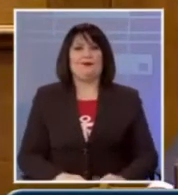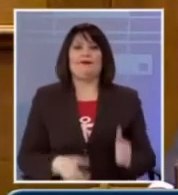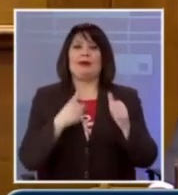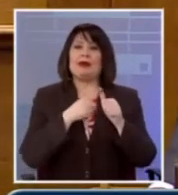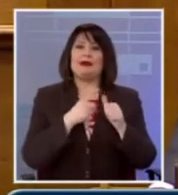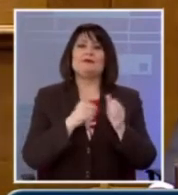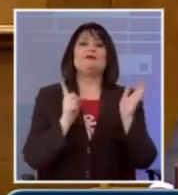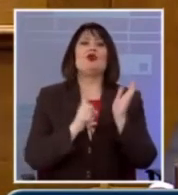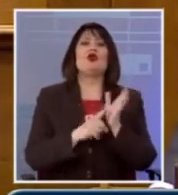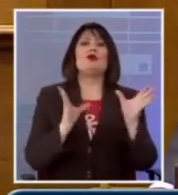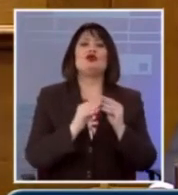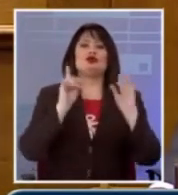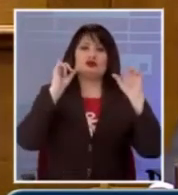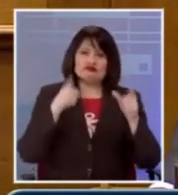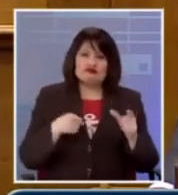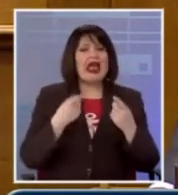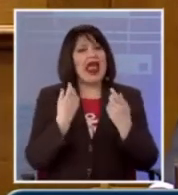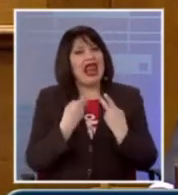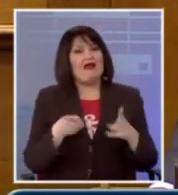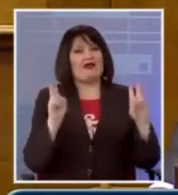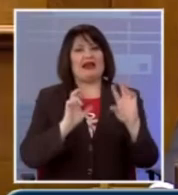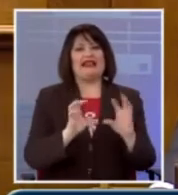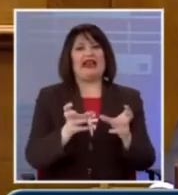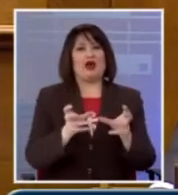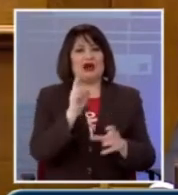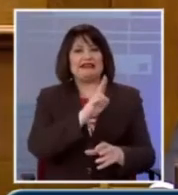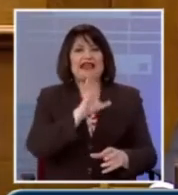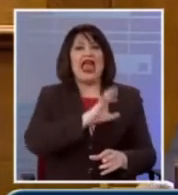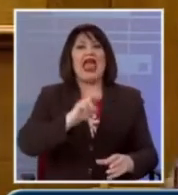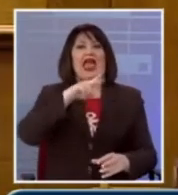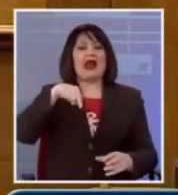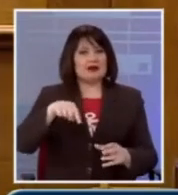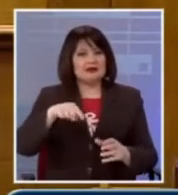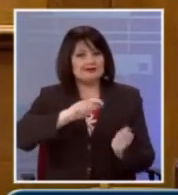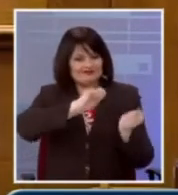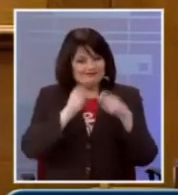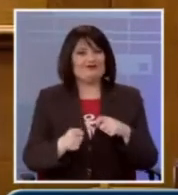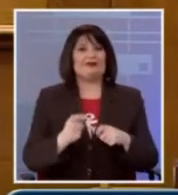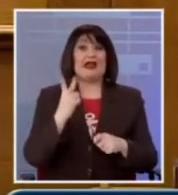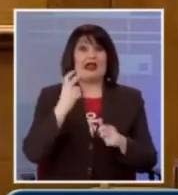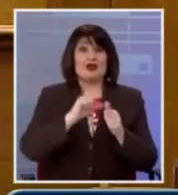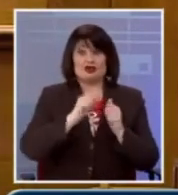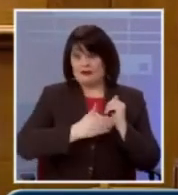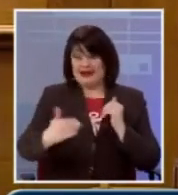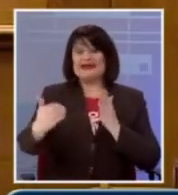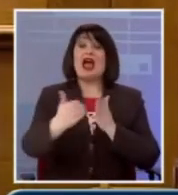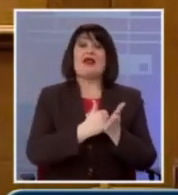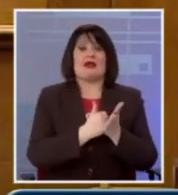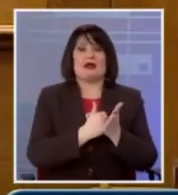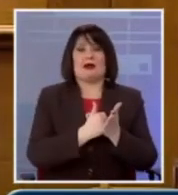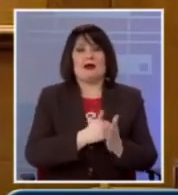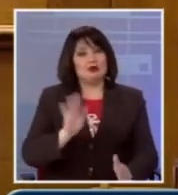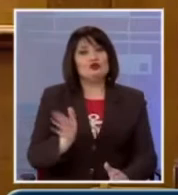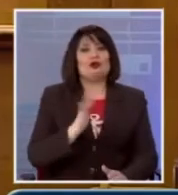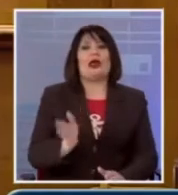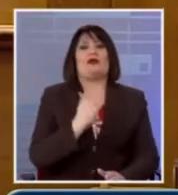νόμος για τη δημοκρατική και πολυφωνική νέα ΕΡΤ αποκαθιστά την πρωτοφανή αδικία που βιώνουν 20 μήνες τώρα οι συμπολίτες μας